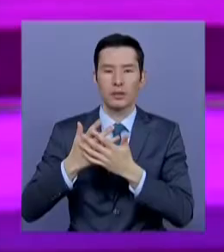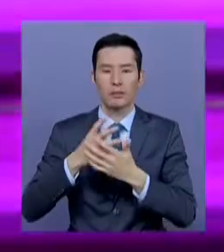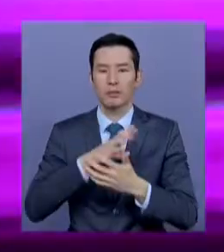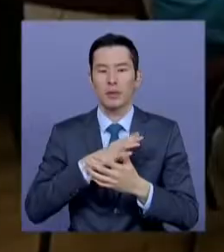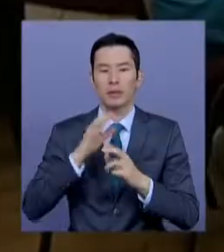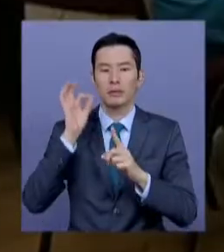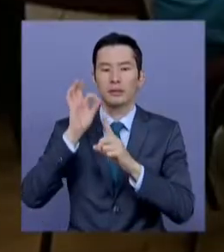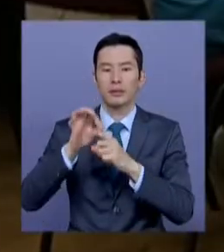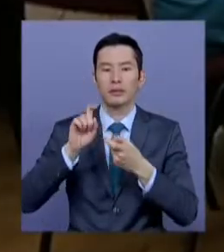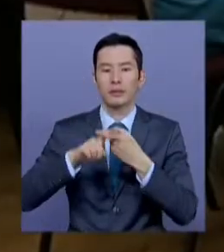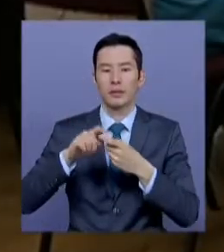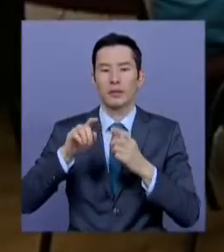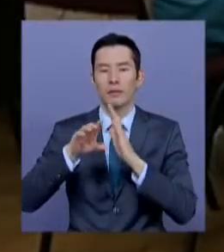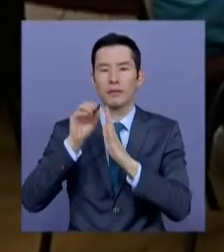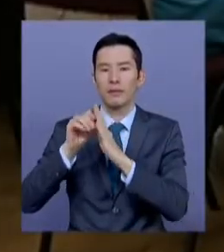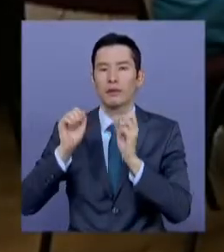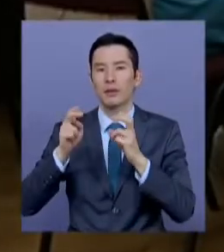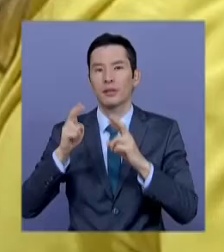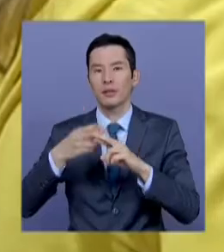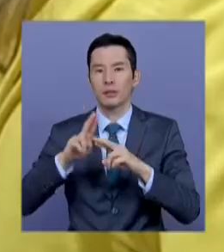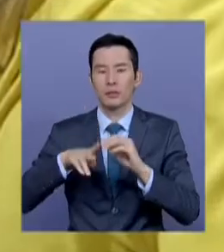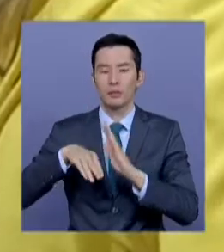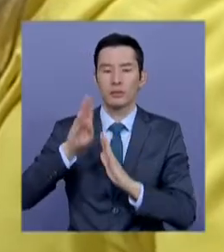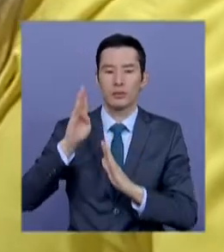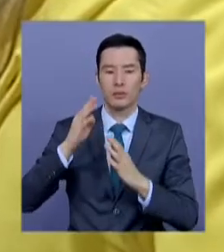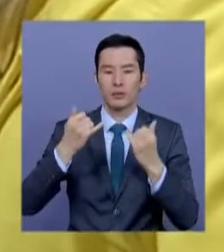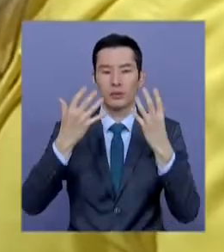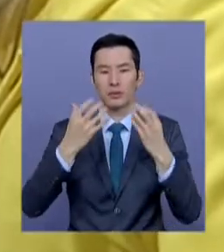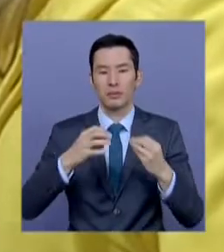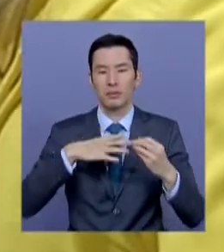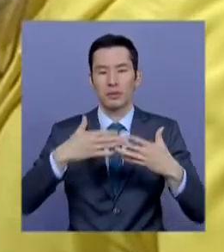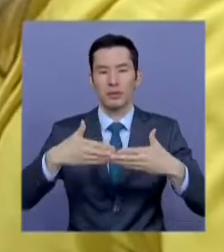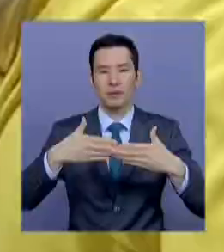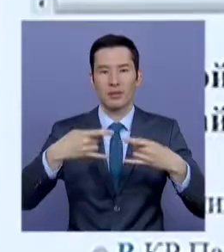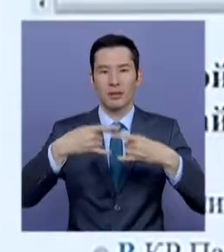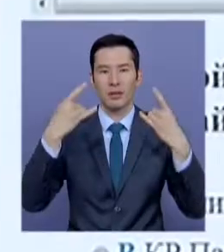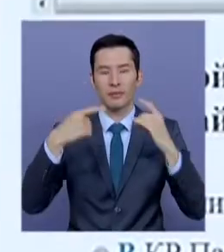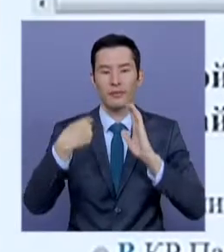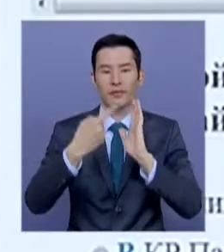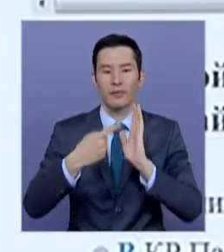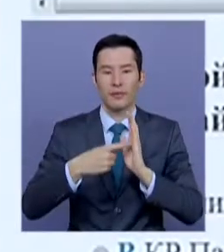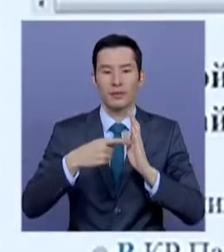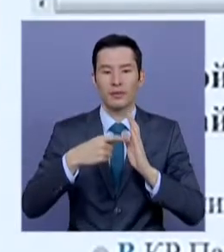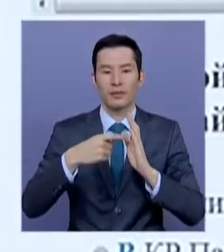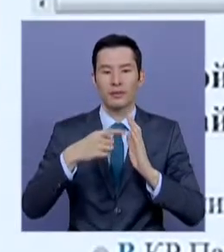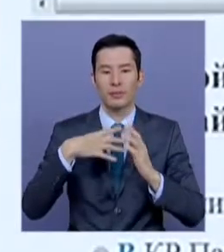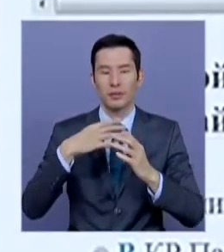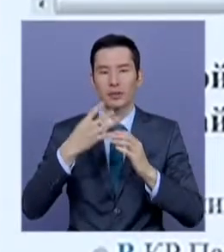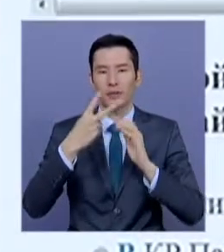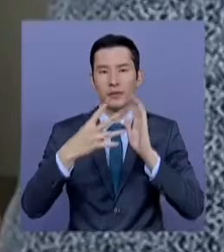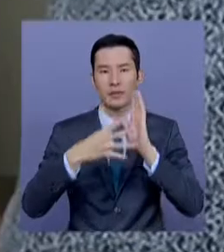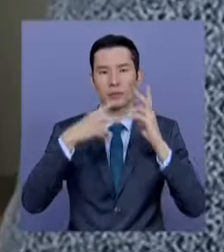Мақсат жастардың сайлау туралы сауатын арттыру. Бүгін басталған интерактивті викторинаға елдің әр аумағында орналасқан 29